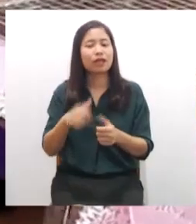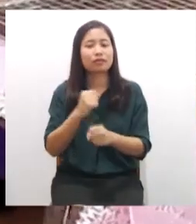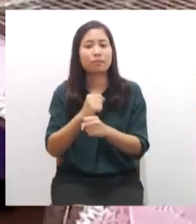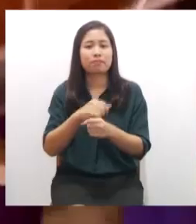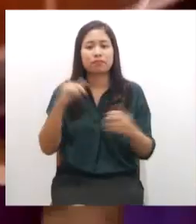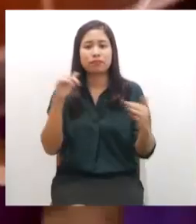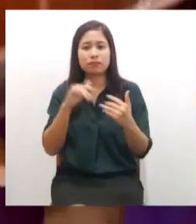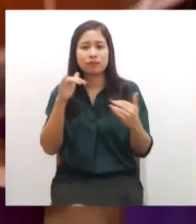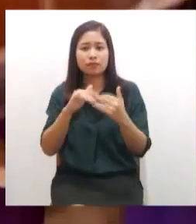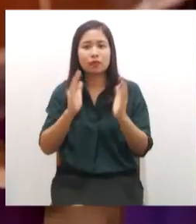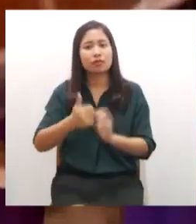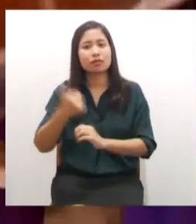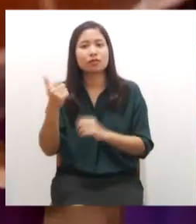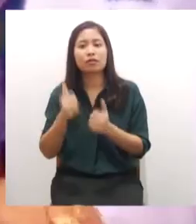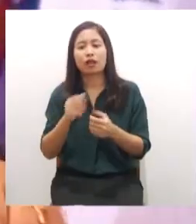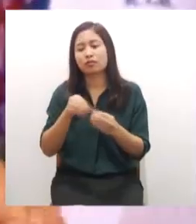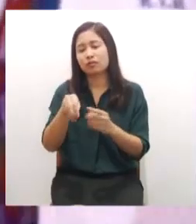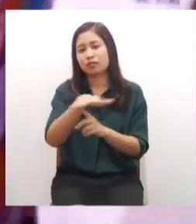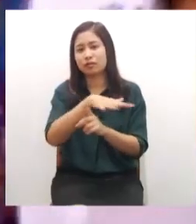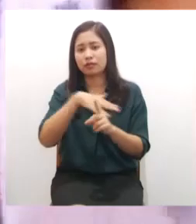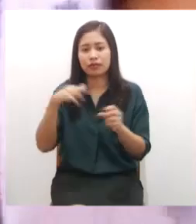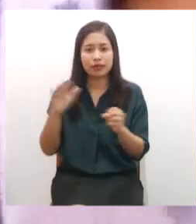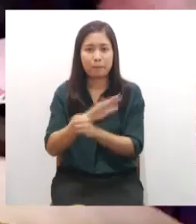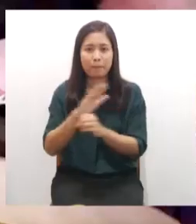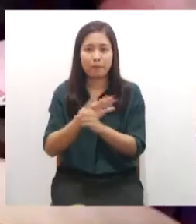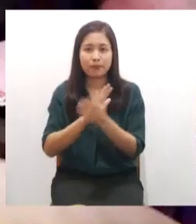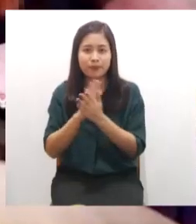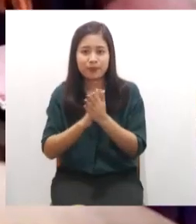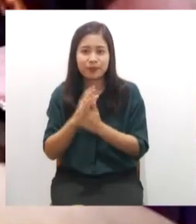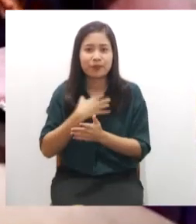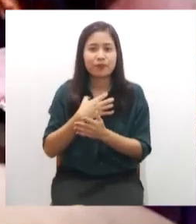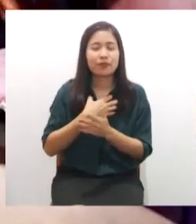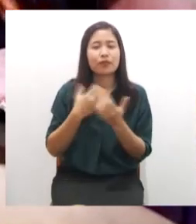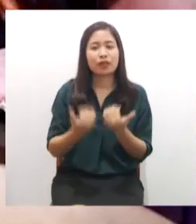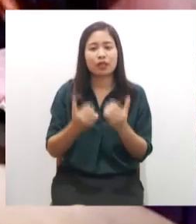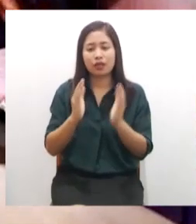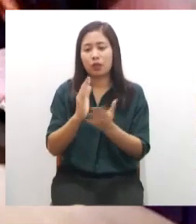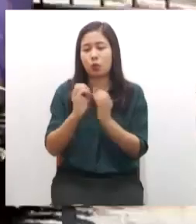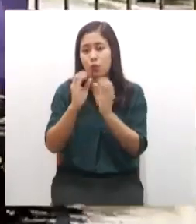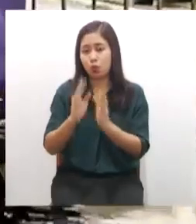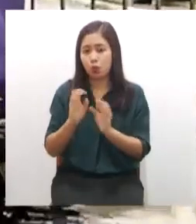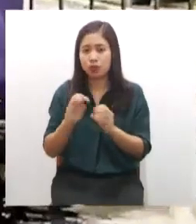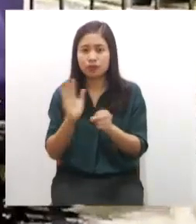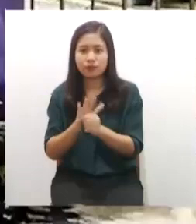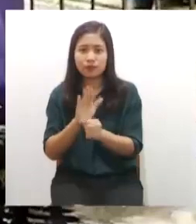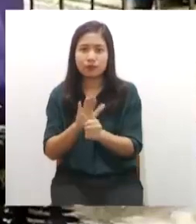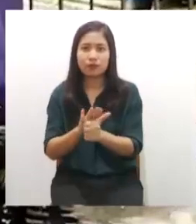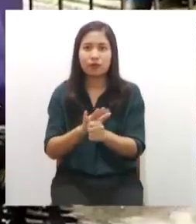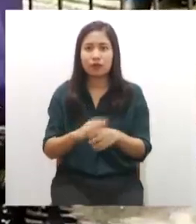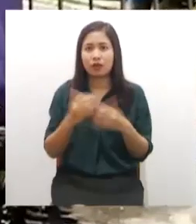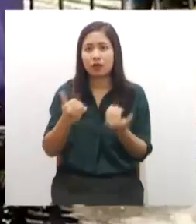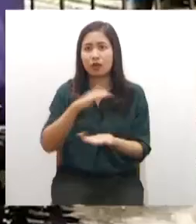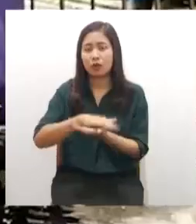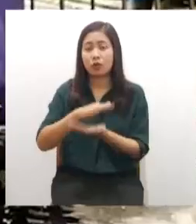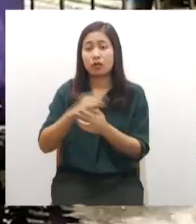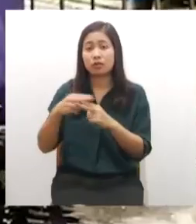ธ์กับผู้อื่นและสิ่งแวดล้อมอย่างกระตือรือร้นโดยมีครูผู้สอนคอยหนุนหลังนะครับโรงเรียนพระราชประสงค์บ้านทราย